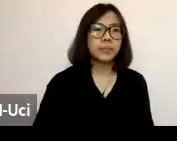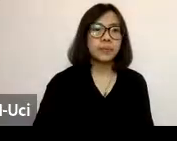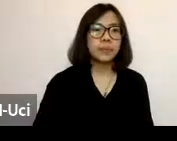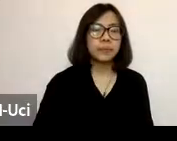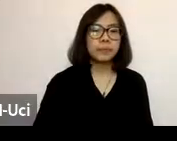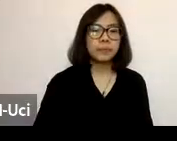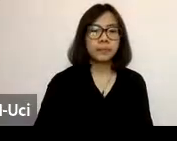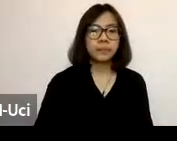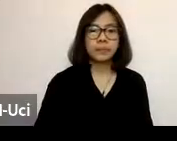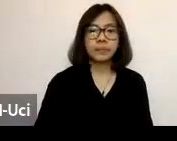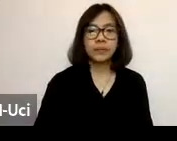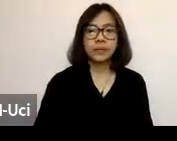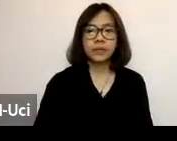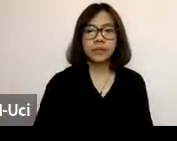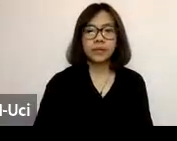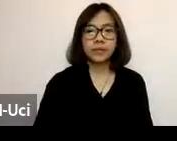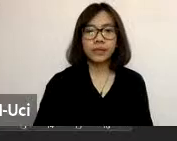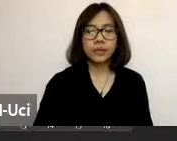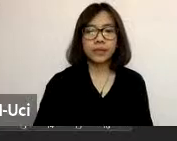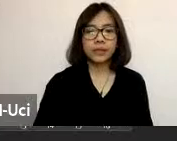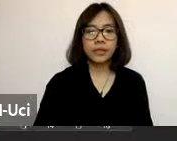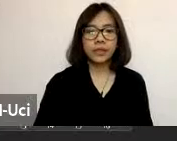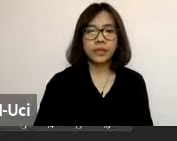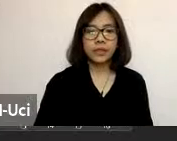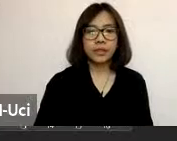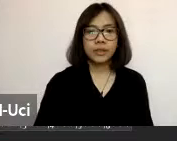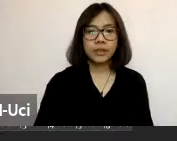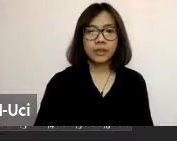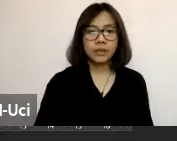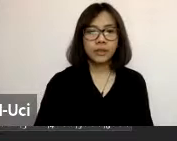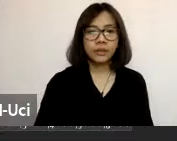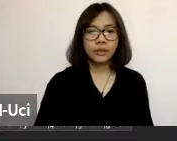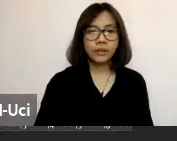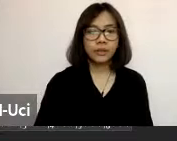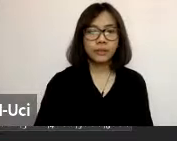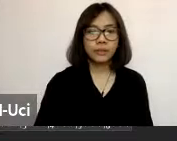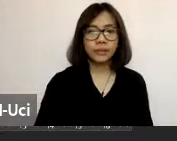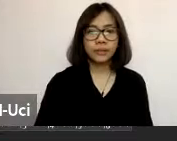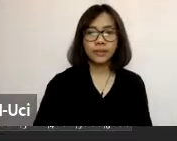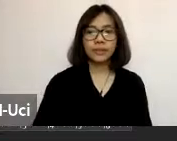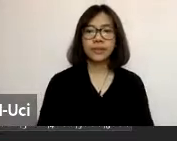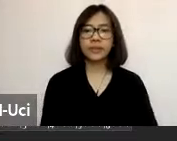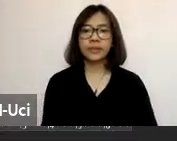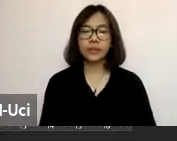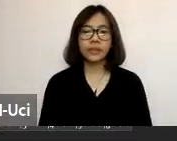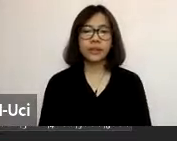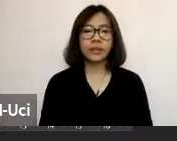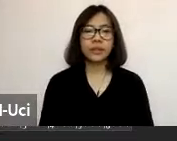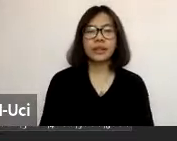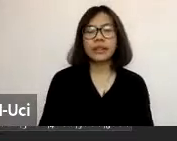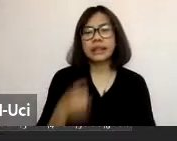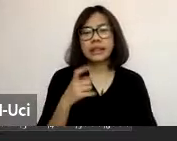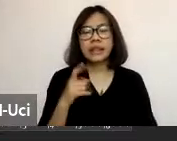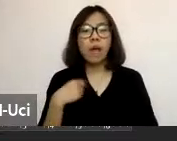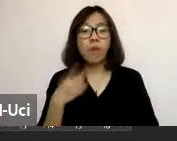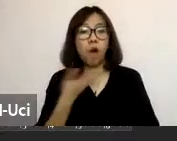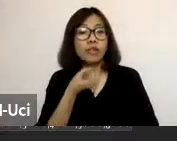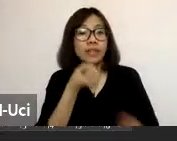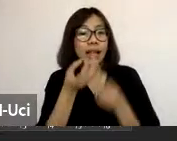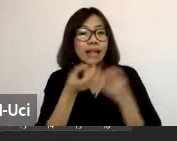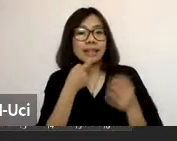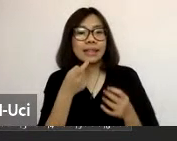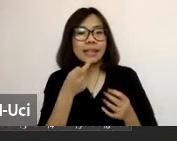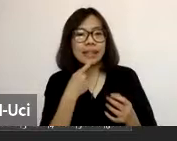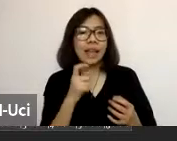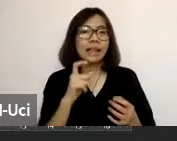hal ini mungkin telah memberikan gambaran saja seapa namanya ora Apa pelayanan pengaduan sebelum kita sampai